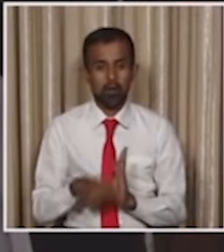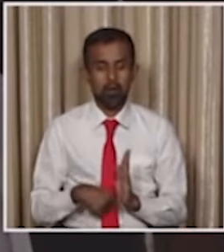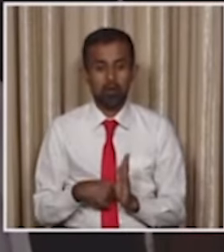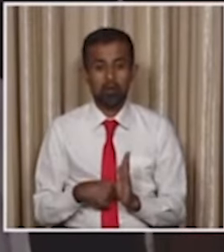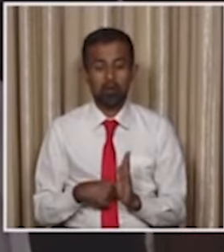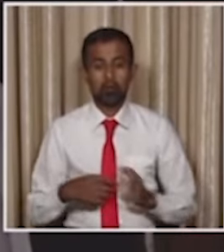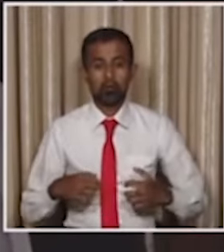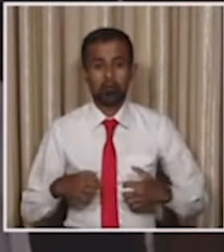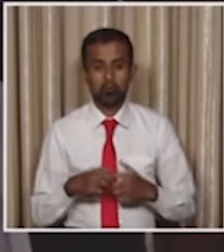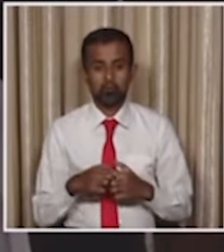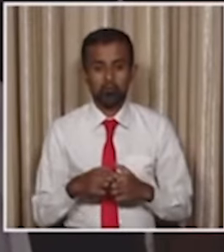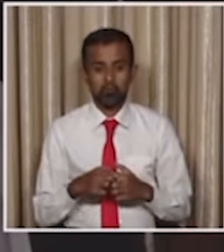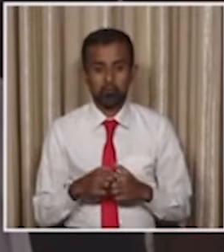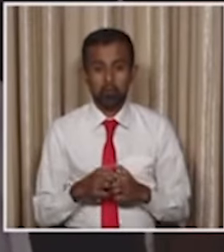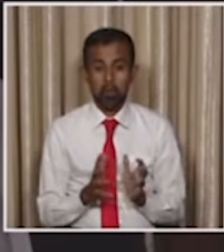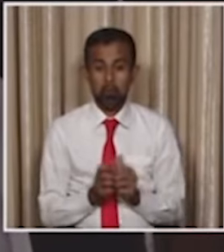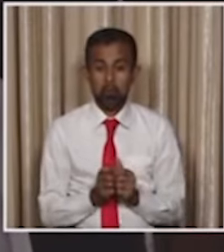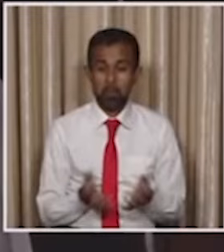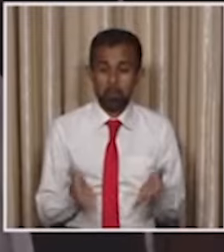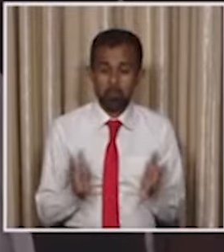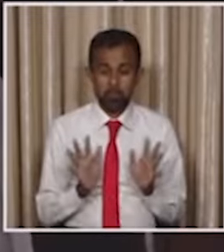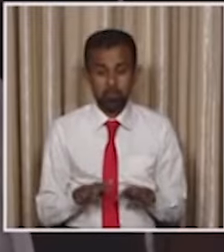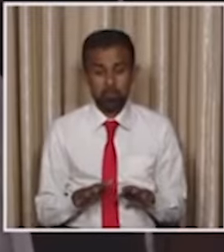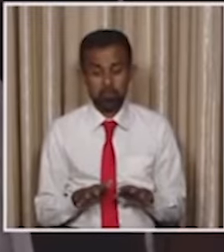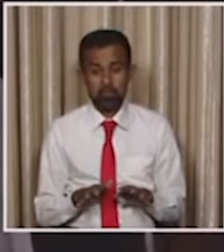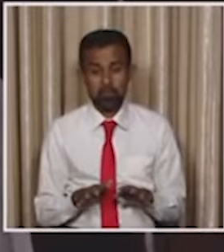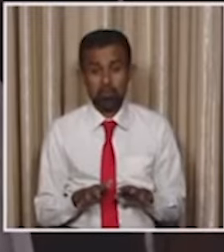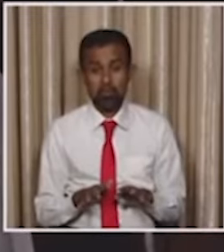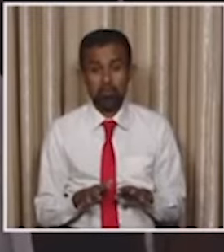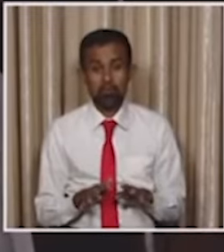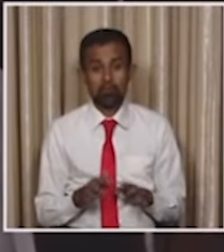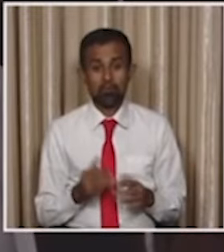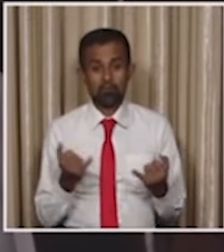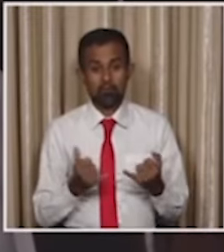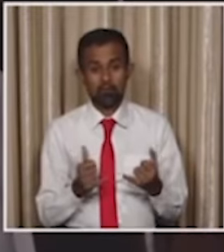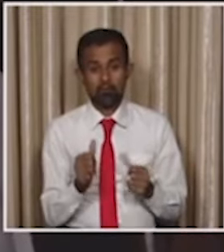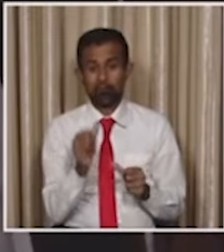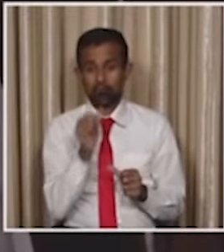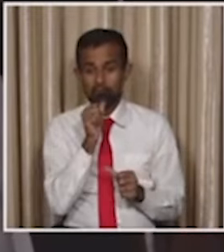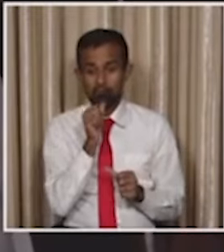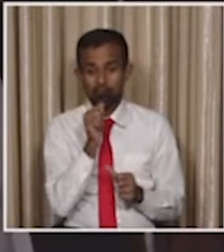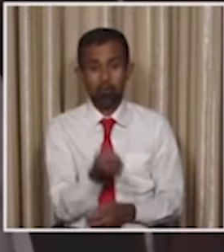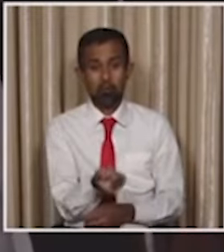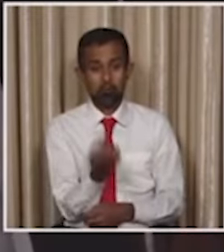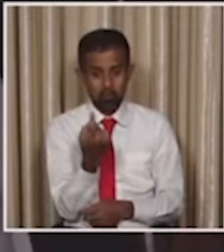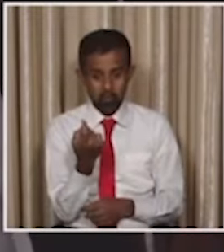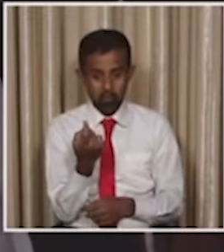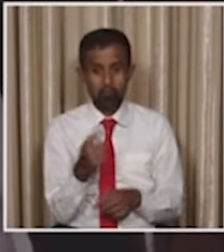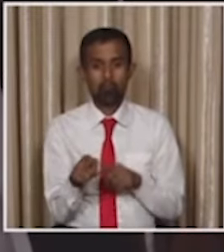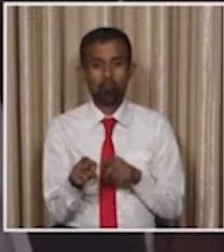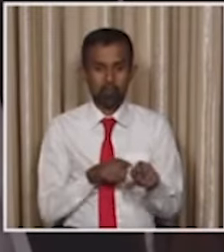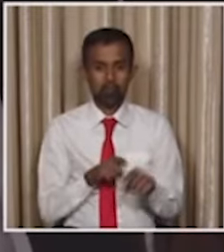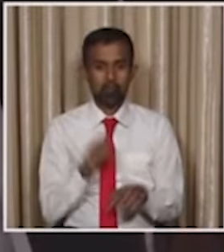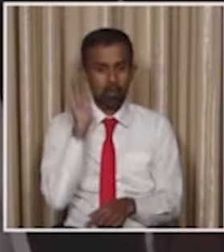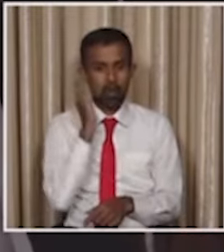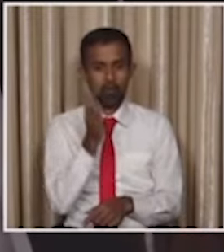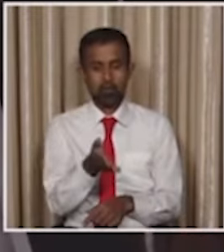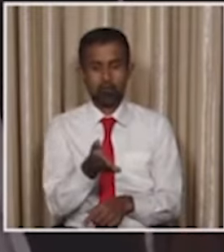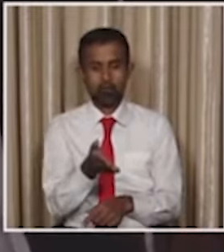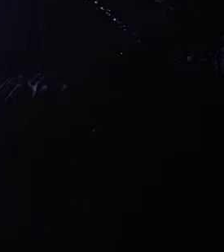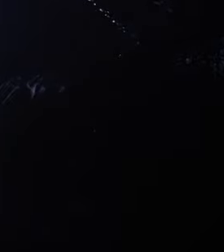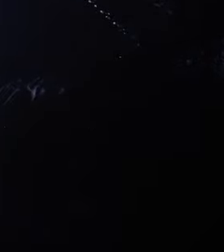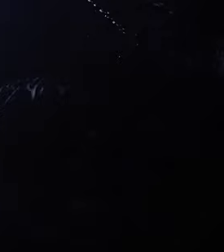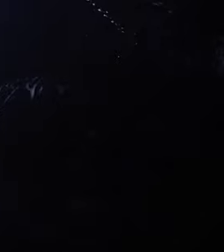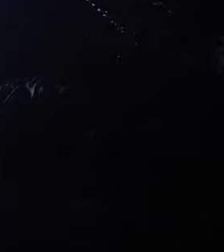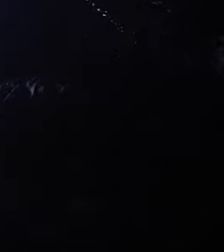අර්බුදේ මඩගොඩේ මේ බොර වතුරේ තමුන්නාසෙලා මාළු බානවද කියලා අපිට අහන්න සිද්ධ වෙනවා. ස්තුතියි